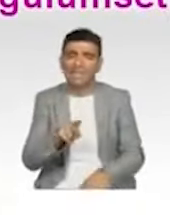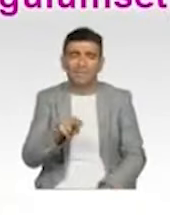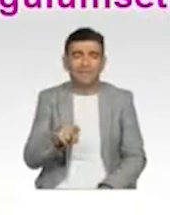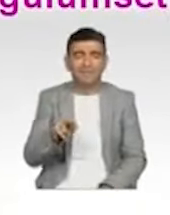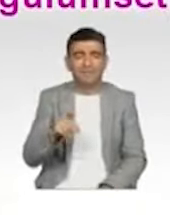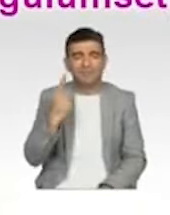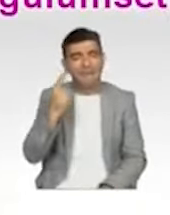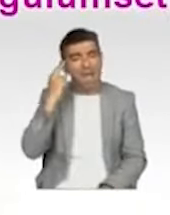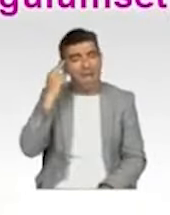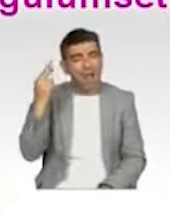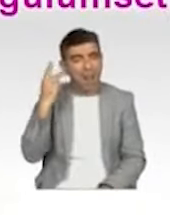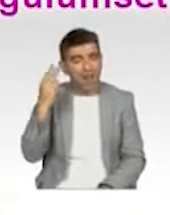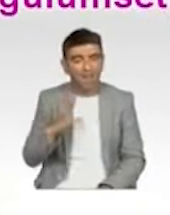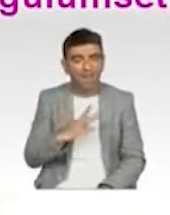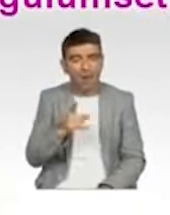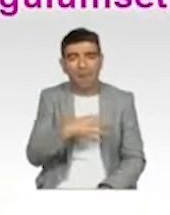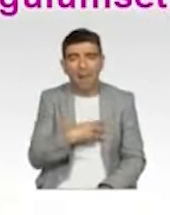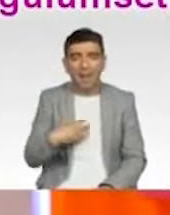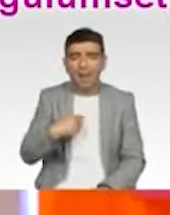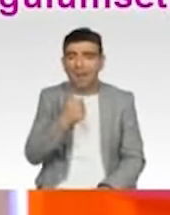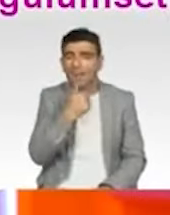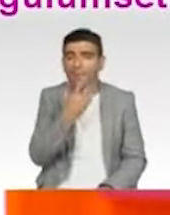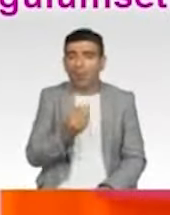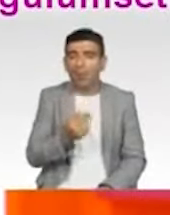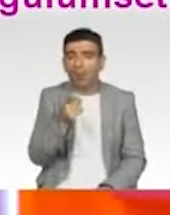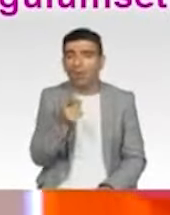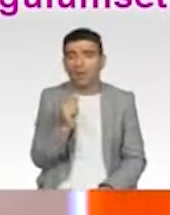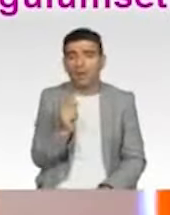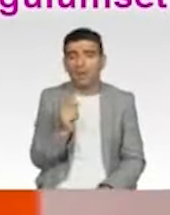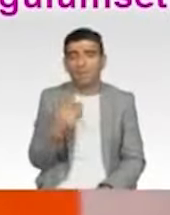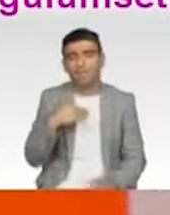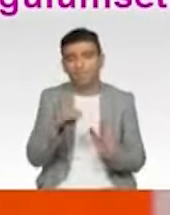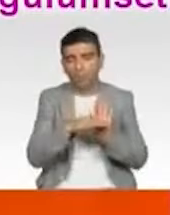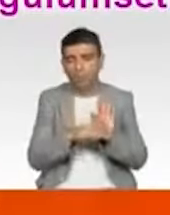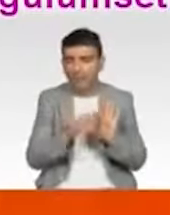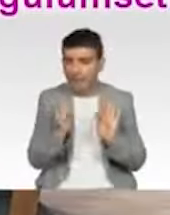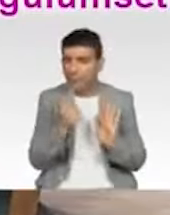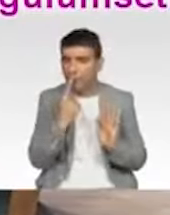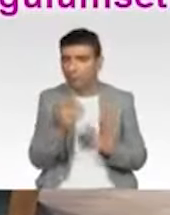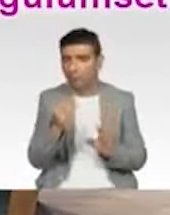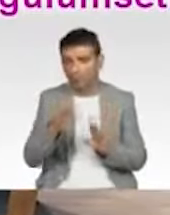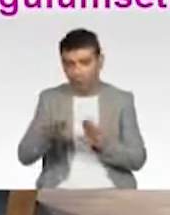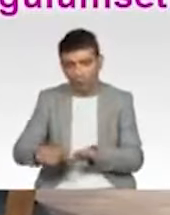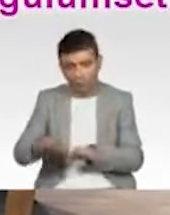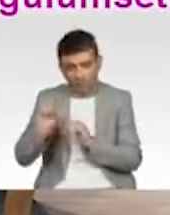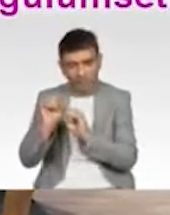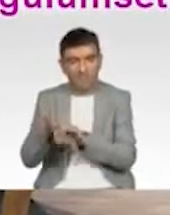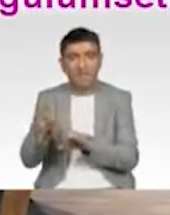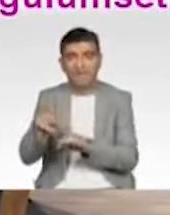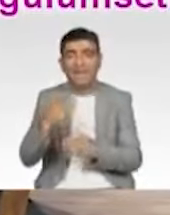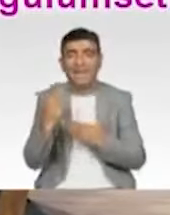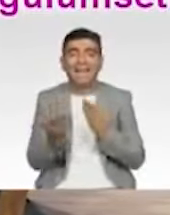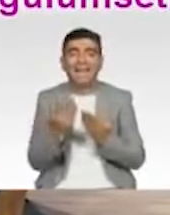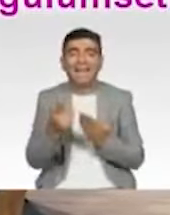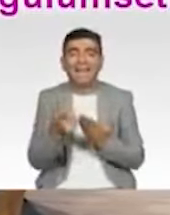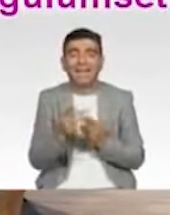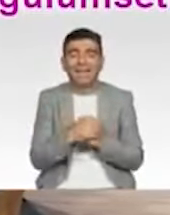bir hayaliniz var mı anne baba olarak? Mesela tabii ki biz hep bunu programımızda söylüyoruz. Çocuğa bırakalım, onun neye